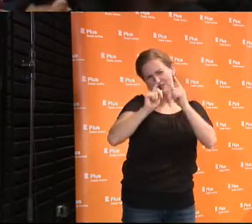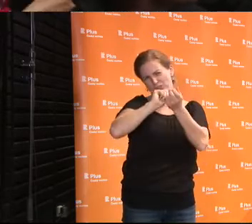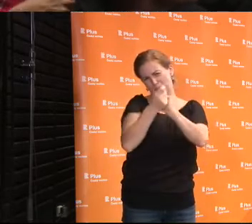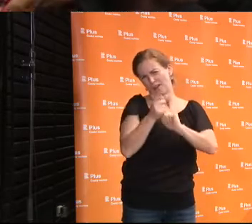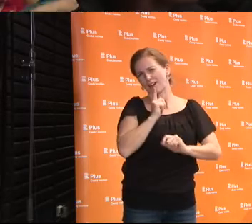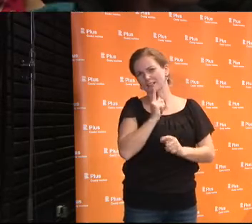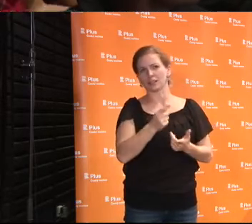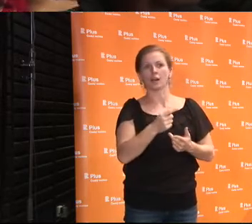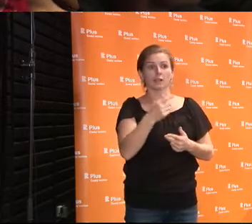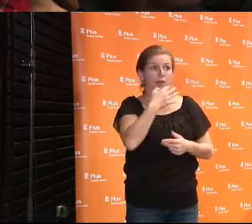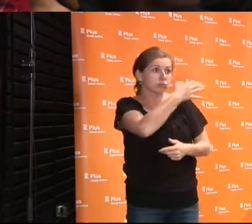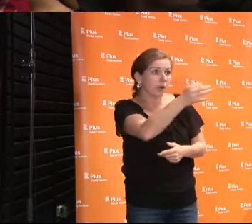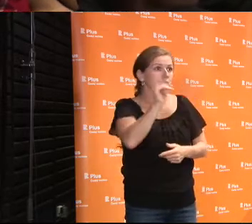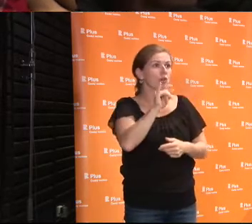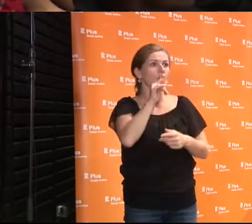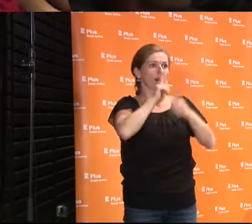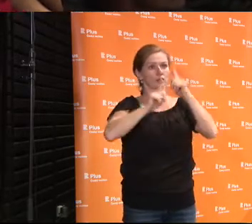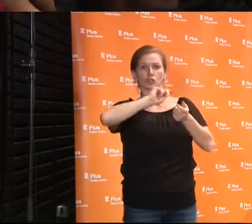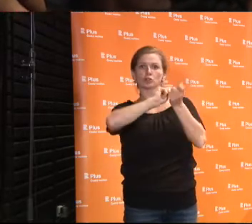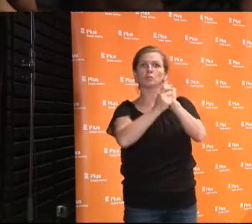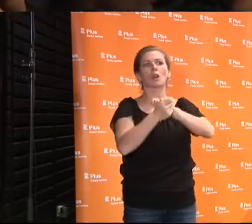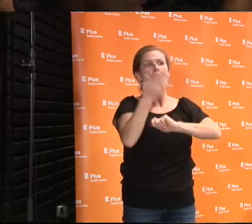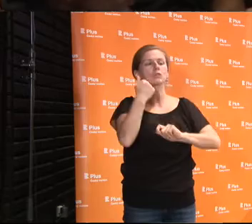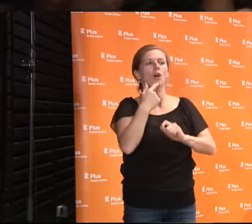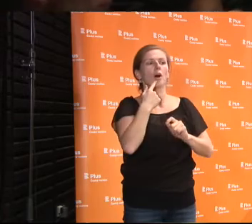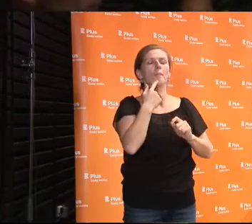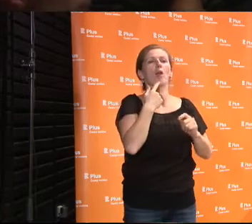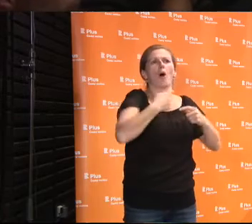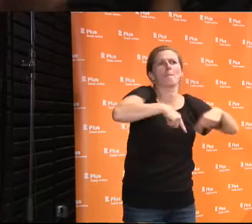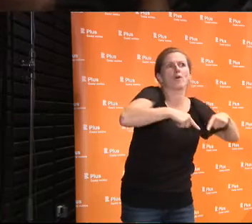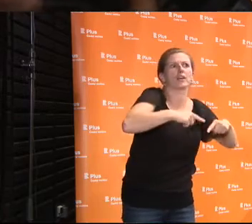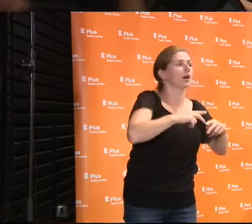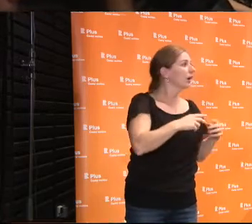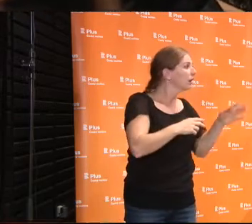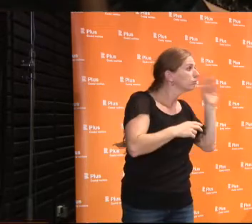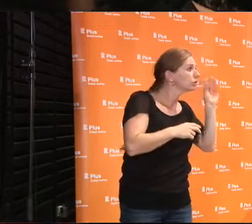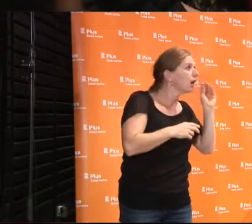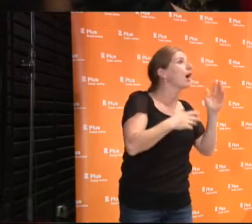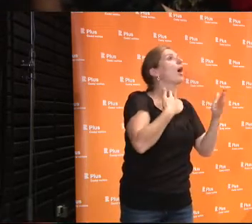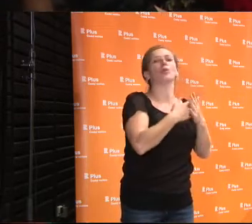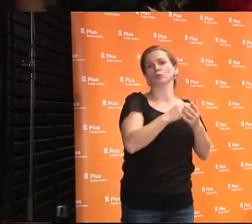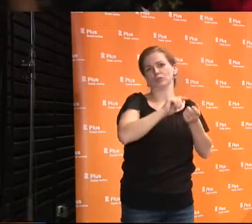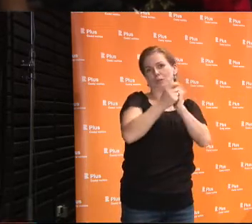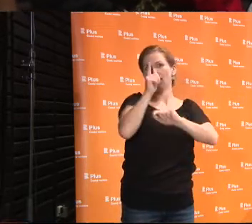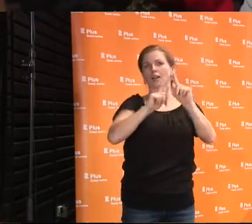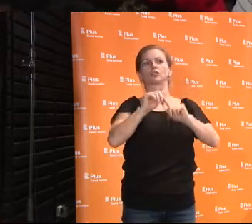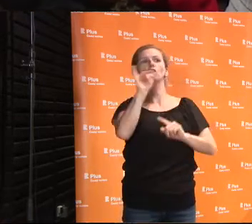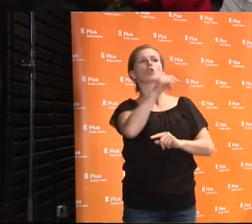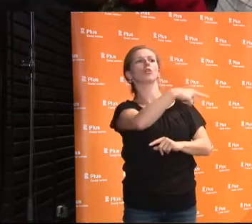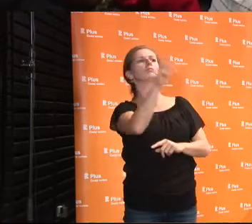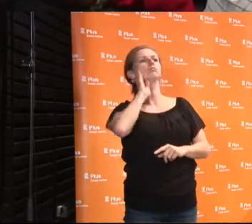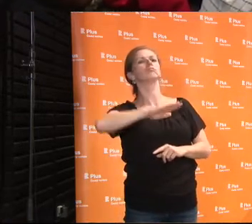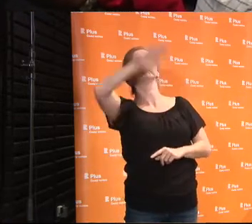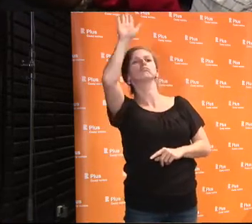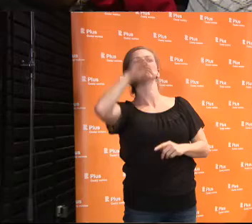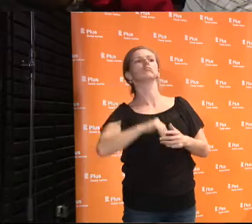takový, kdo se bál toho, že bude nahrazen v práci robotem a teď po té, co si vyslechl první část naší diskuze, tak už si to nemyslí? Je tady někdo takový, kdo